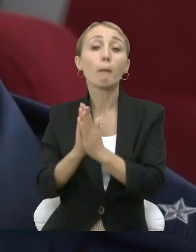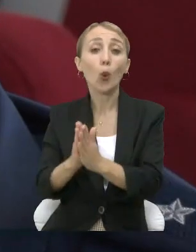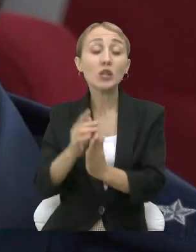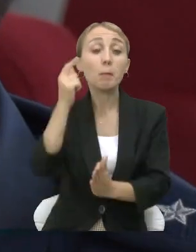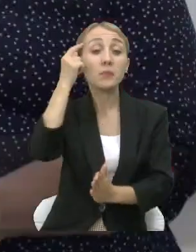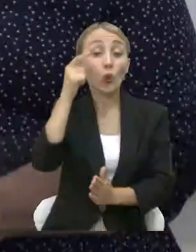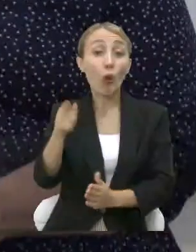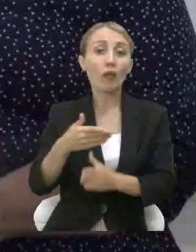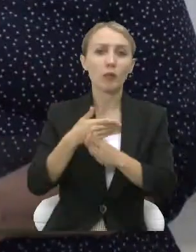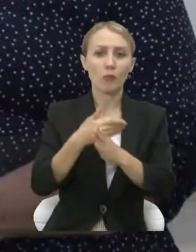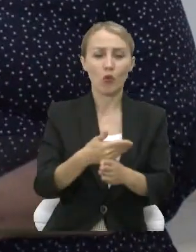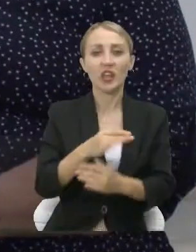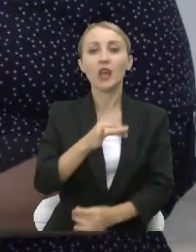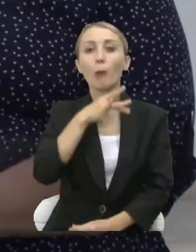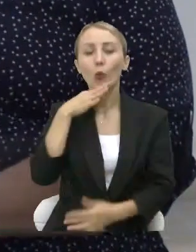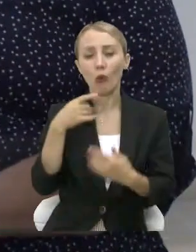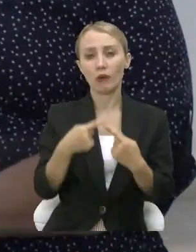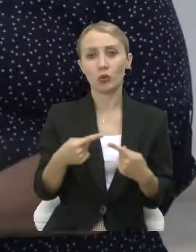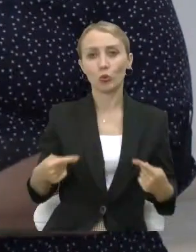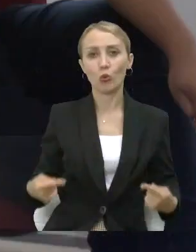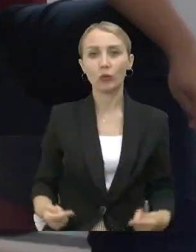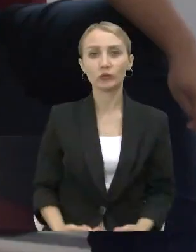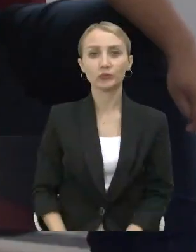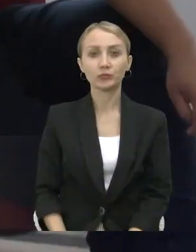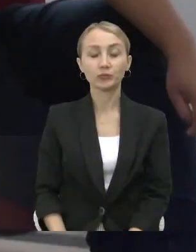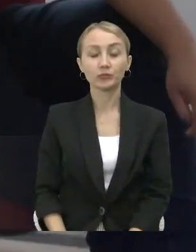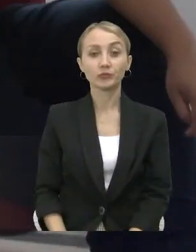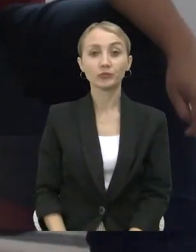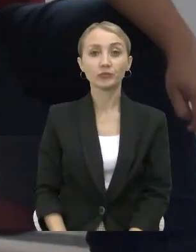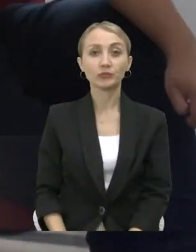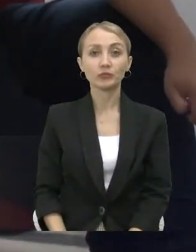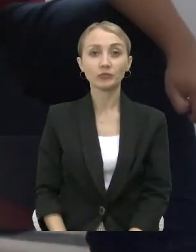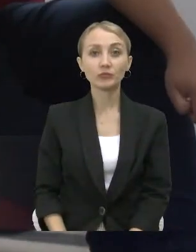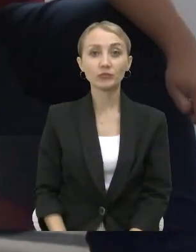психологу и другое. Каирбек Тулегенов, Алишер Шакубаев, Жамбыл Балтаев, Кукши Ахпарат.